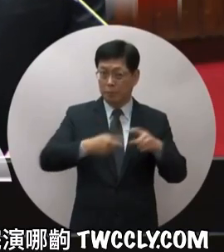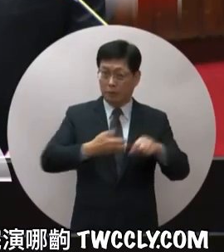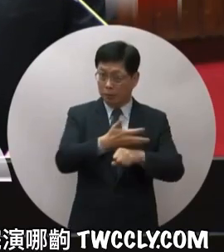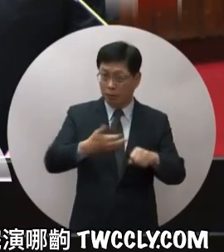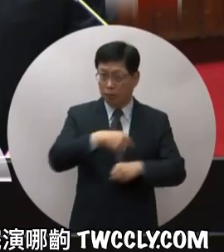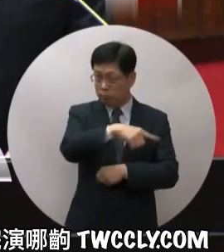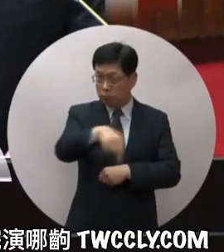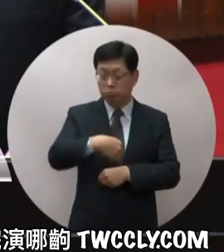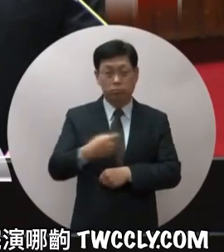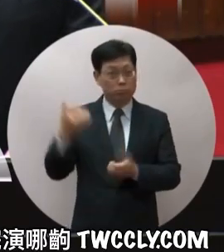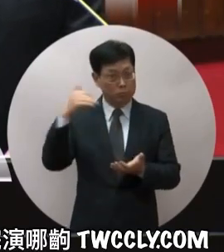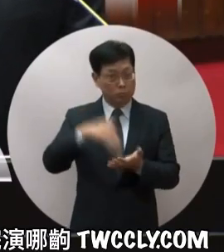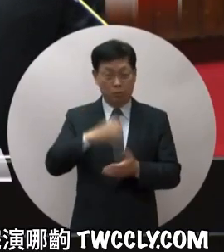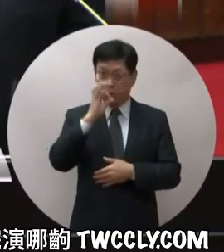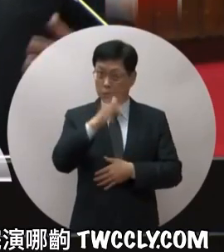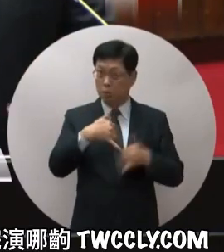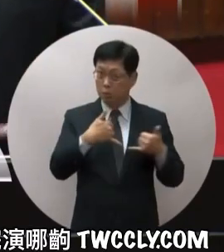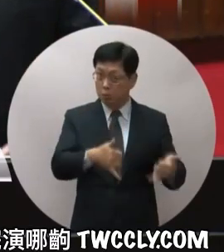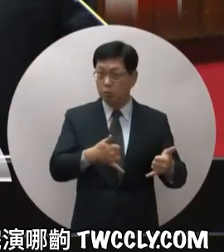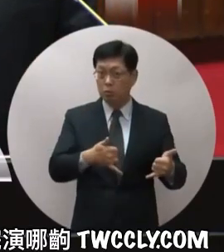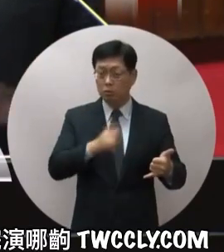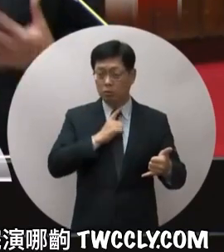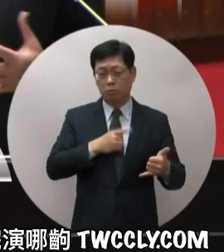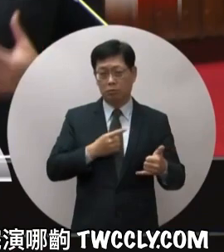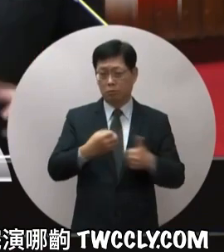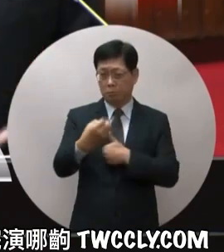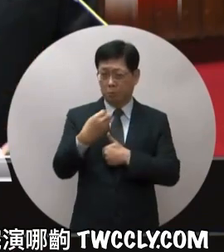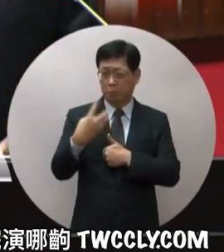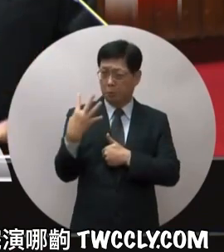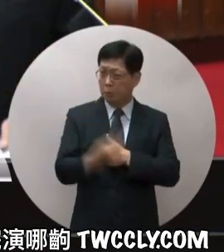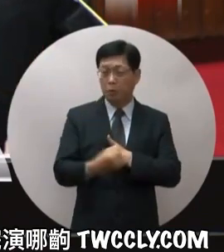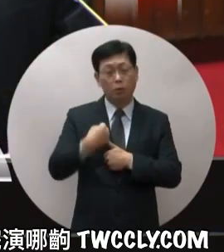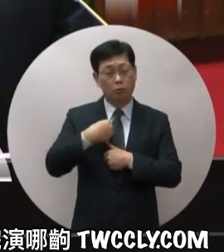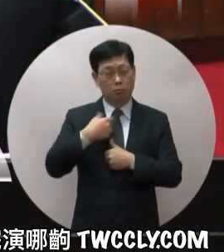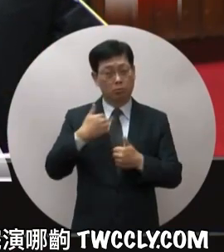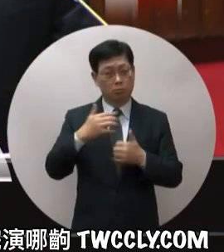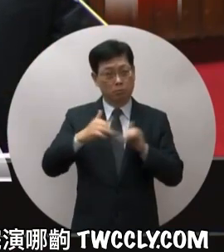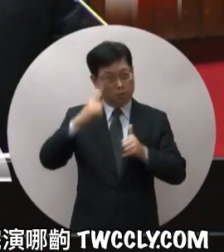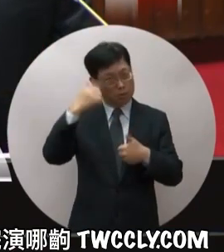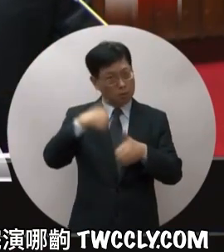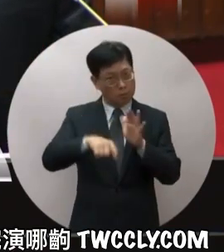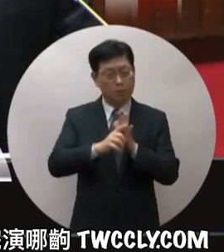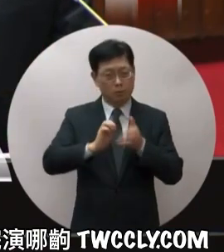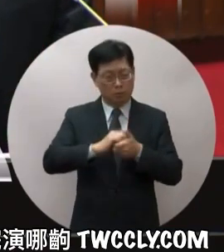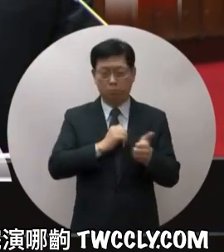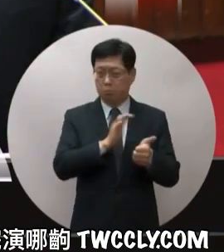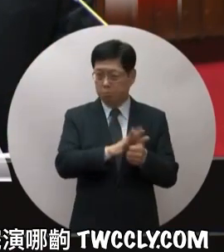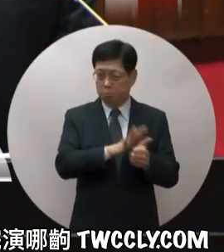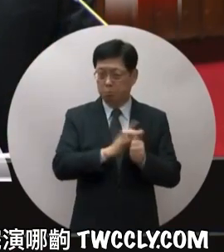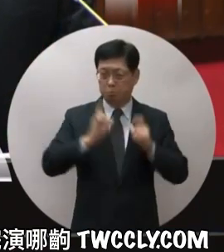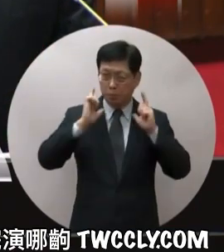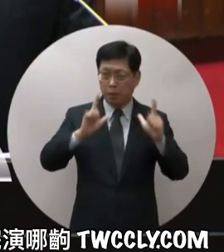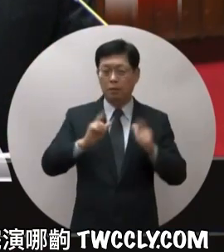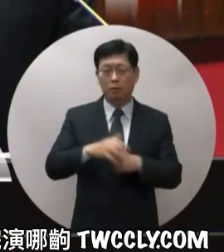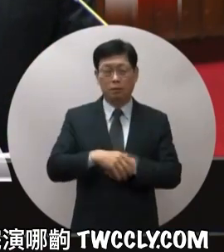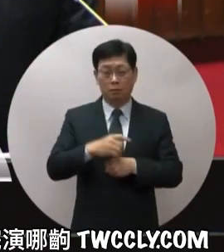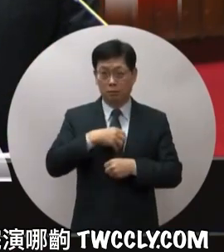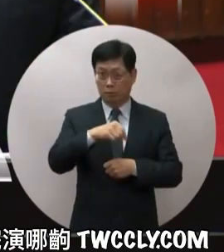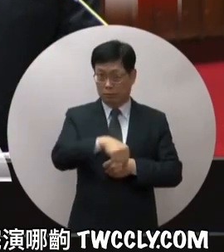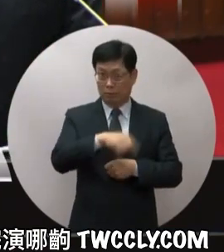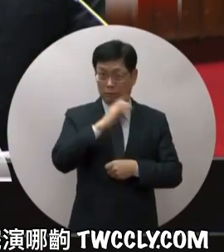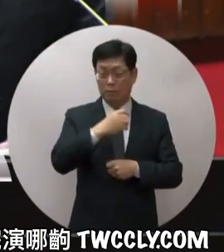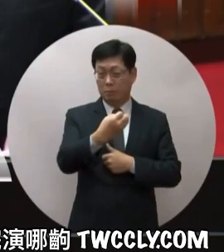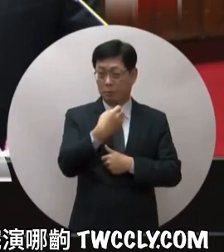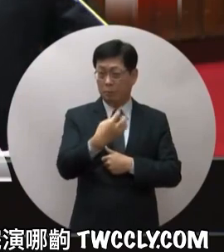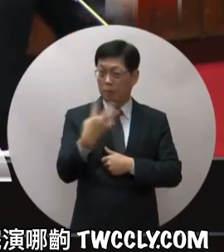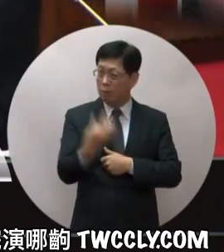是我們平南的快速道路他們都跟我們要求我們做一個地方的民意代表一定要聽他們的聲音檳南地区的鄉親